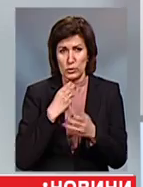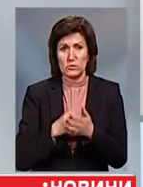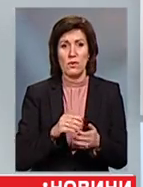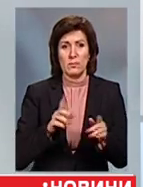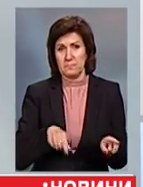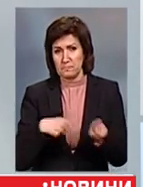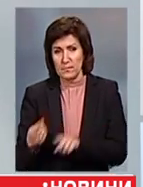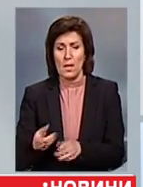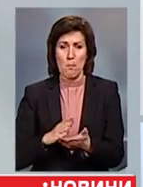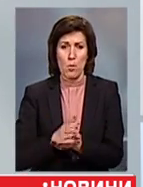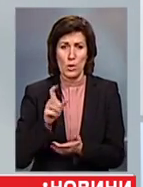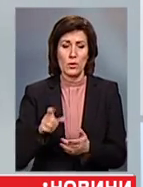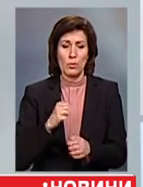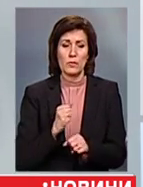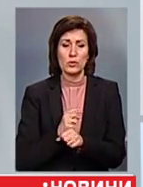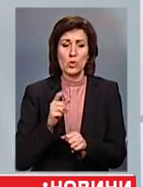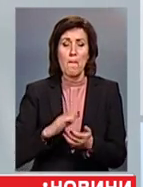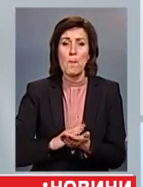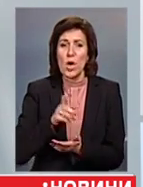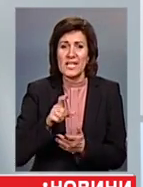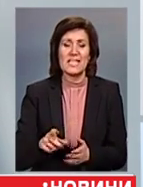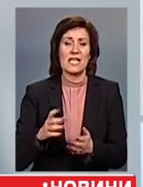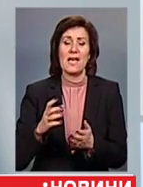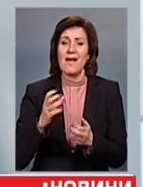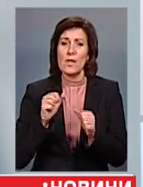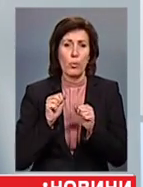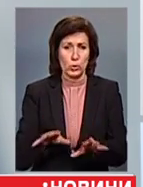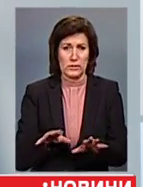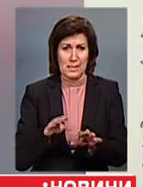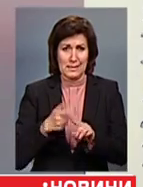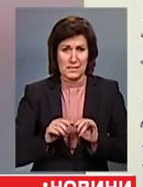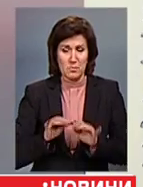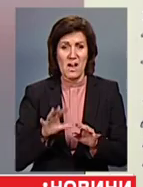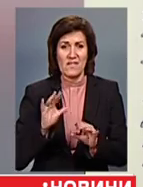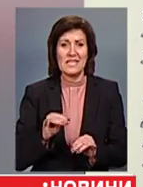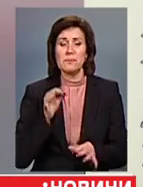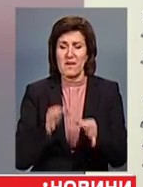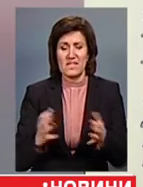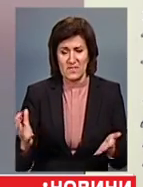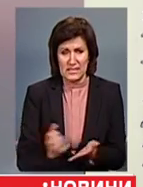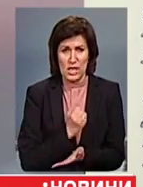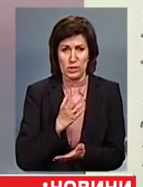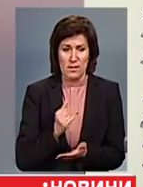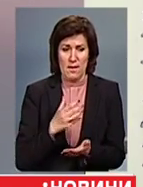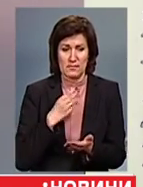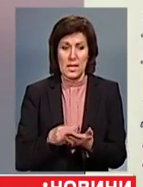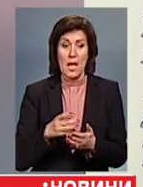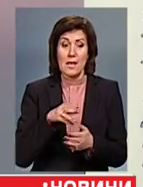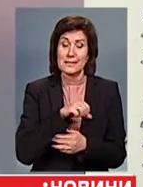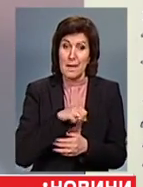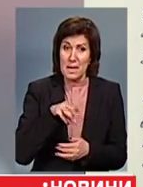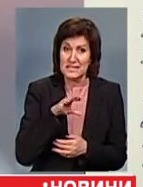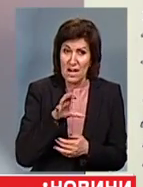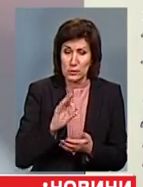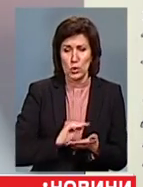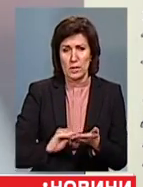щоб політики не опустили градус цієї справи і справедливість знайшла своє місце в цьому житті. Сама Надія Савченко після оголошення вироку написала відкритого